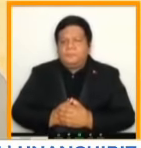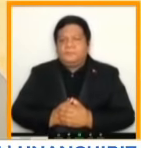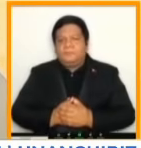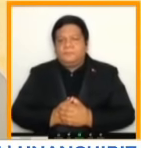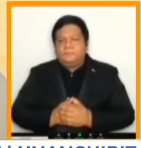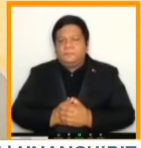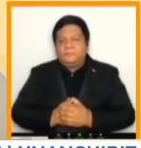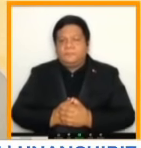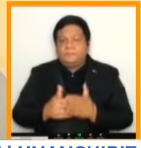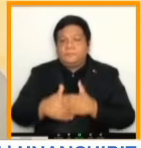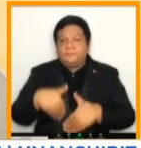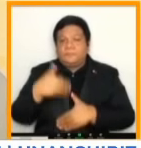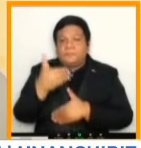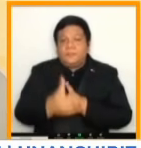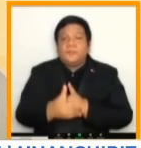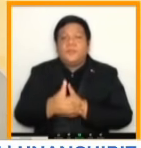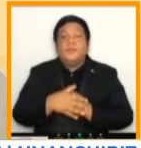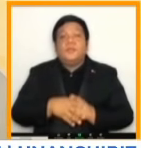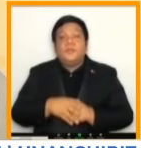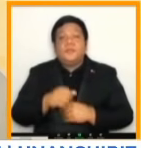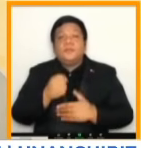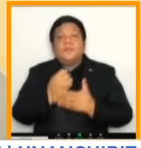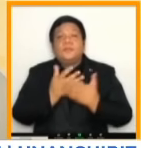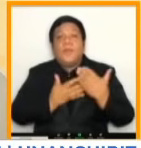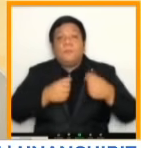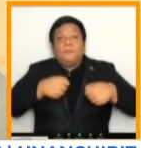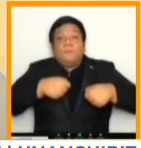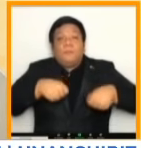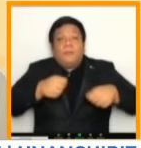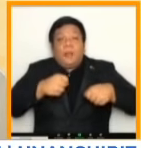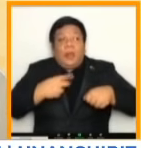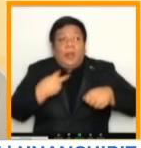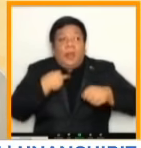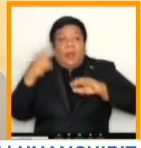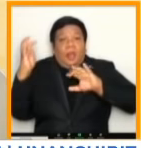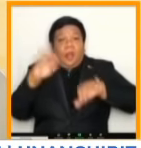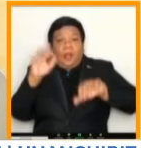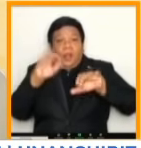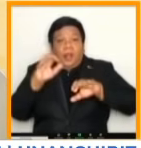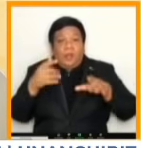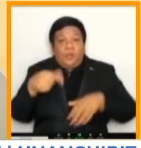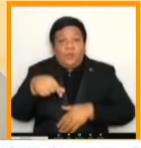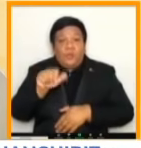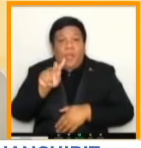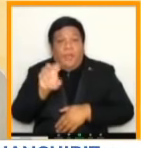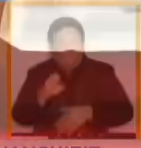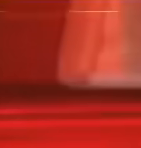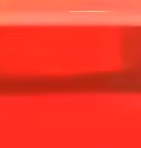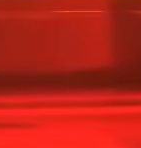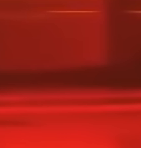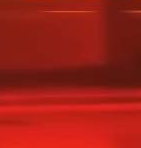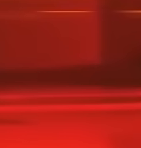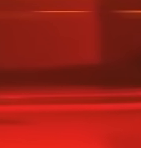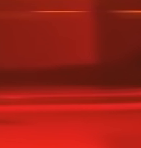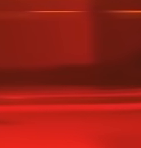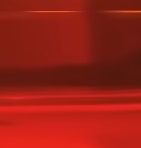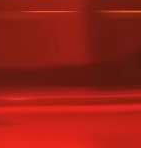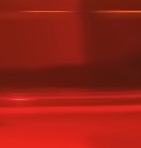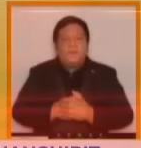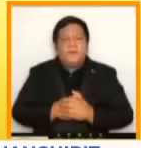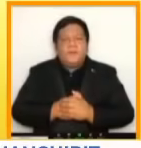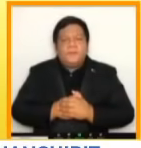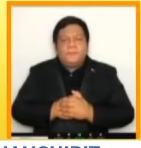May sisilungan na ang mga rider na aabutan ng ulan sa Quezon Avenue. May unang balita live si Bam Alegre.